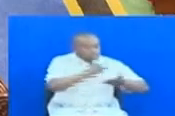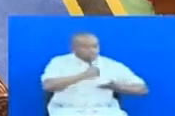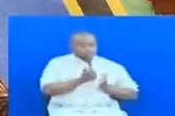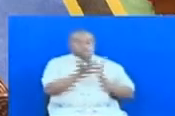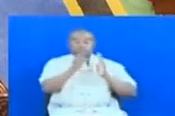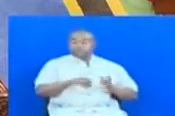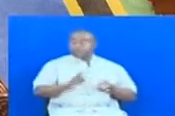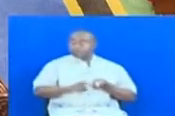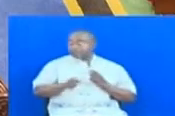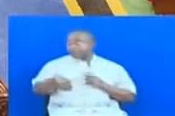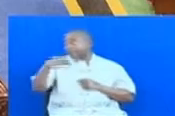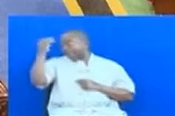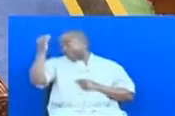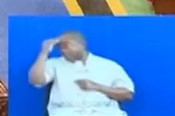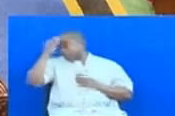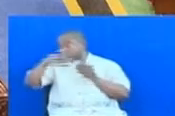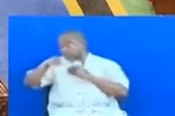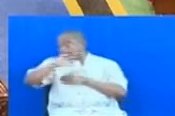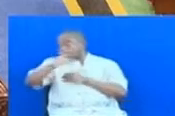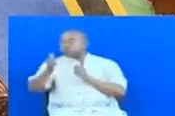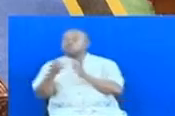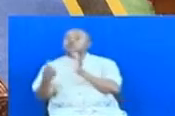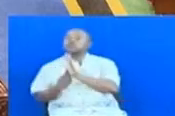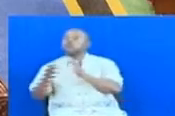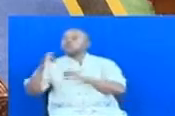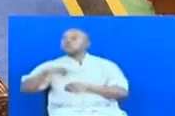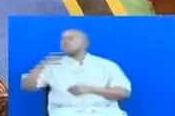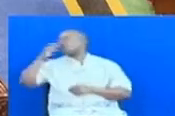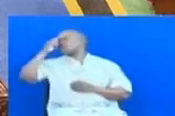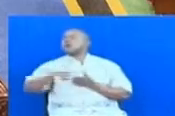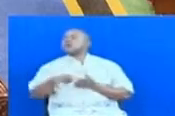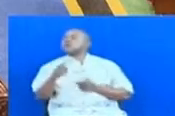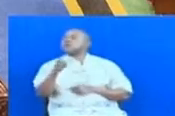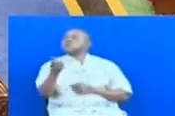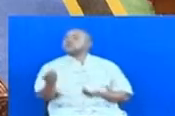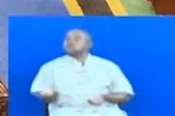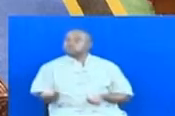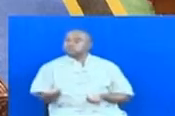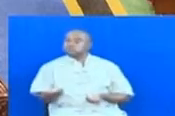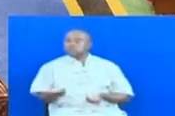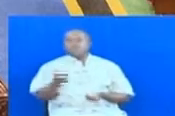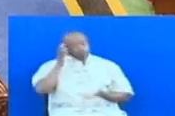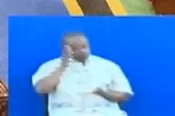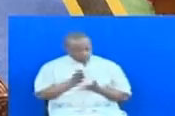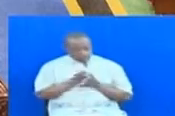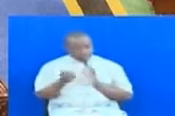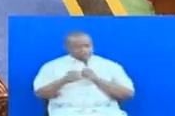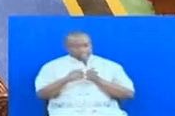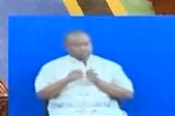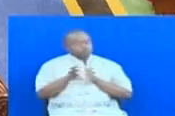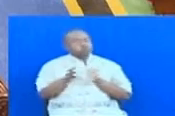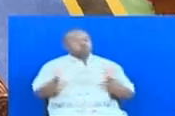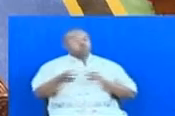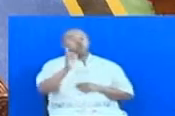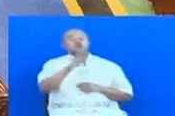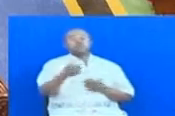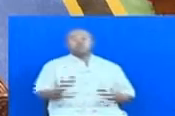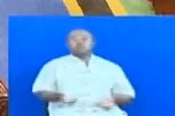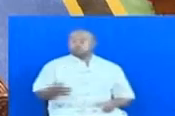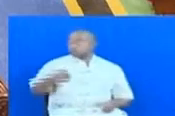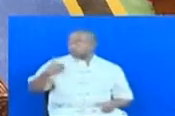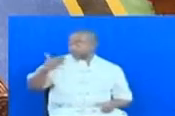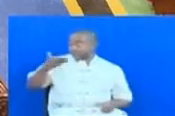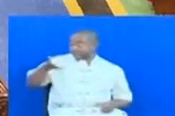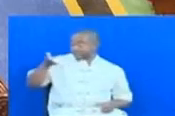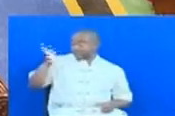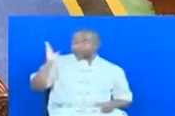sekta ya elimu zaidi ya watumishi 19,000. Nini maana yake? Ni kwamba kweli changamoto bado ipo kubwa. Lakini serikali kwa ajenda ile